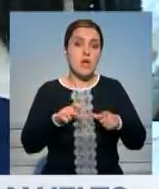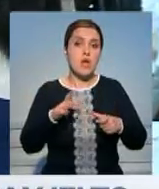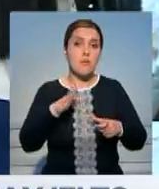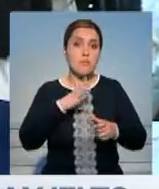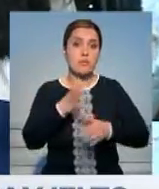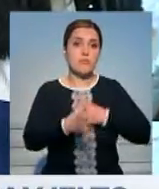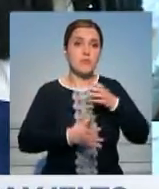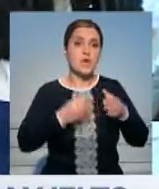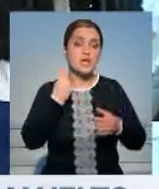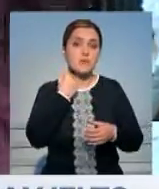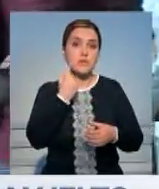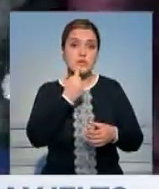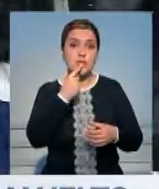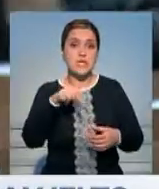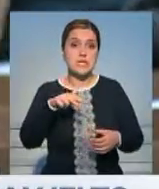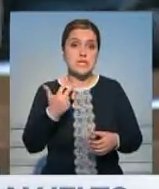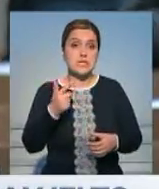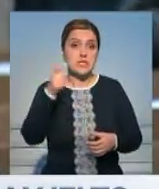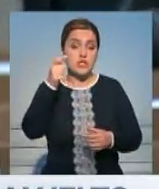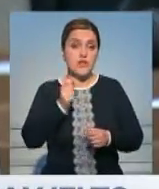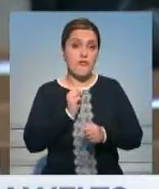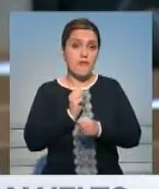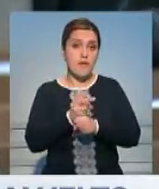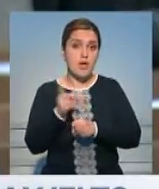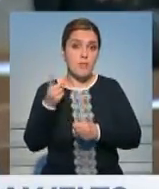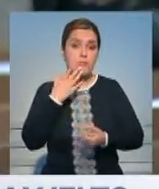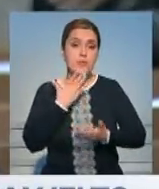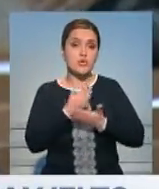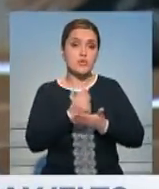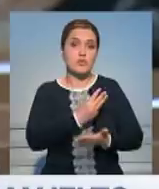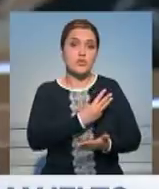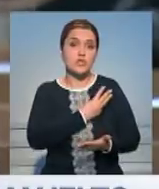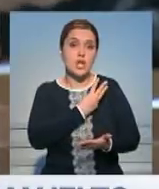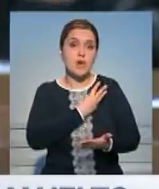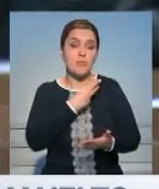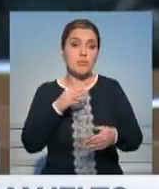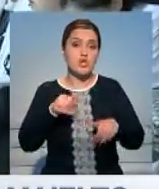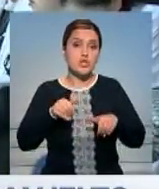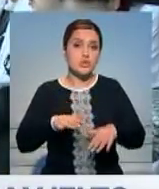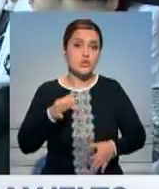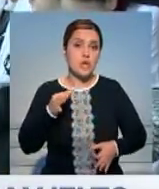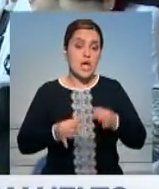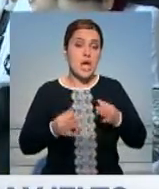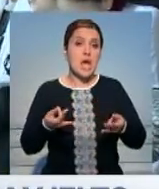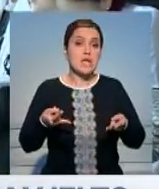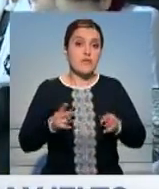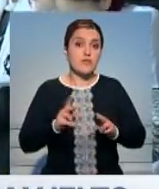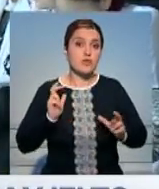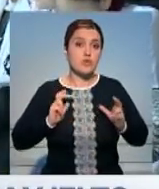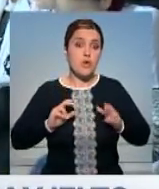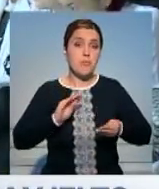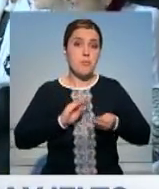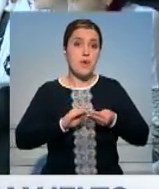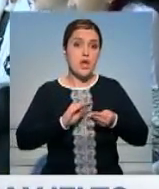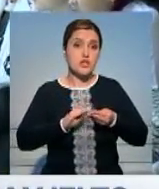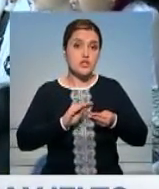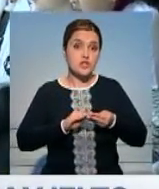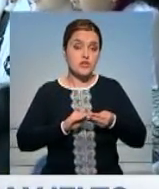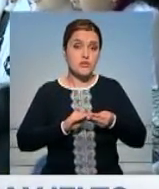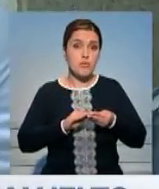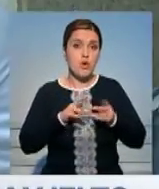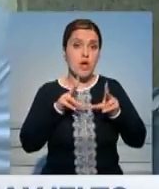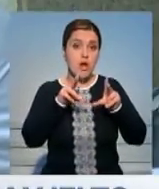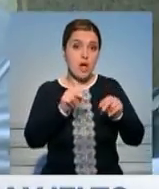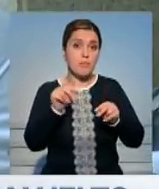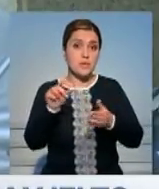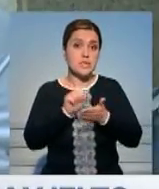международного экзамена по английскому языку. 33 человека исключили по их собственному желанию и по решению суда. Оставшиеся студенты по-прежнему уверяют,